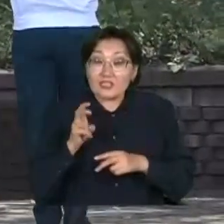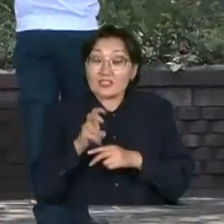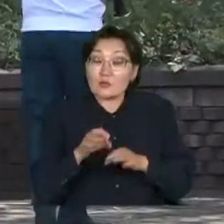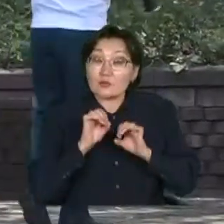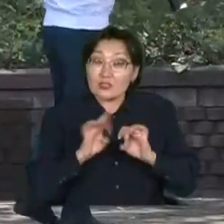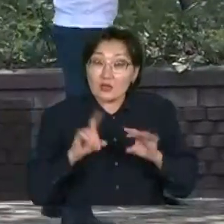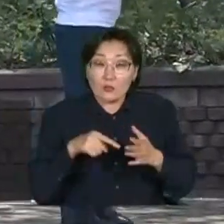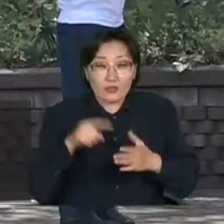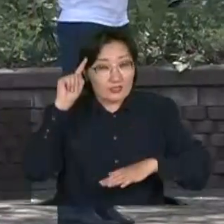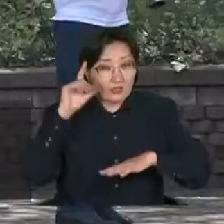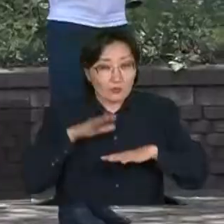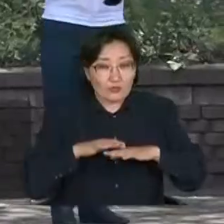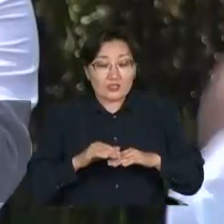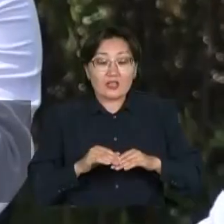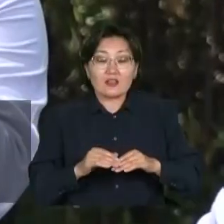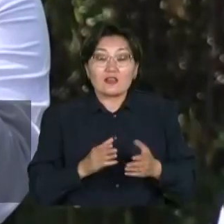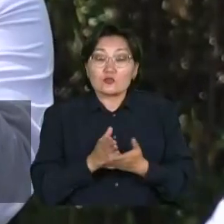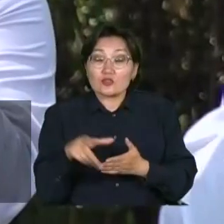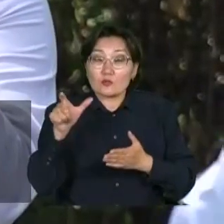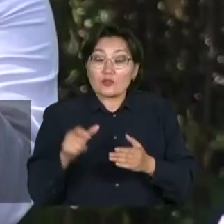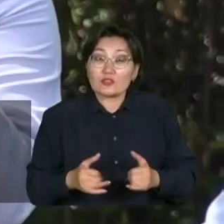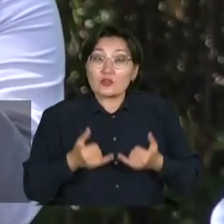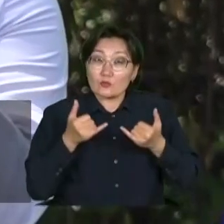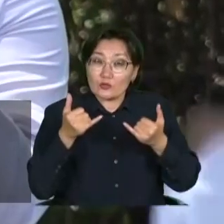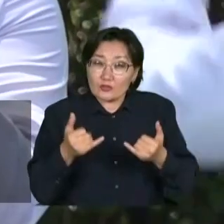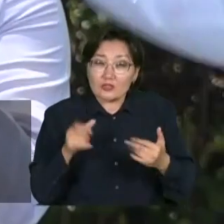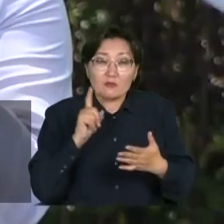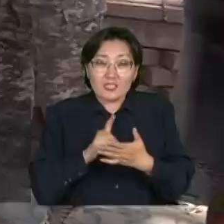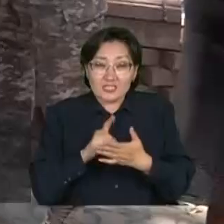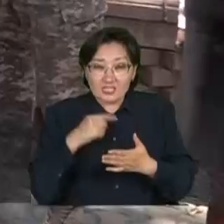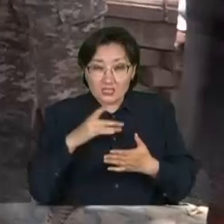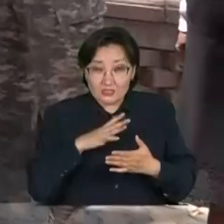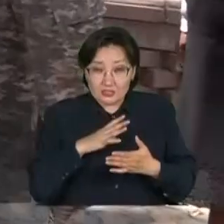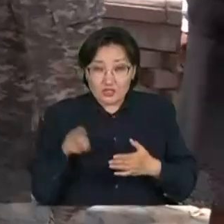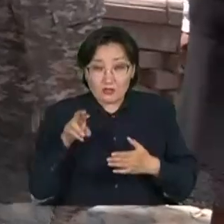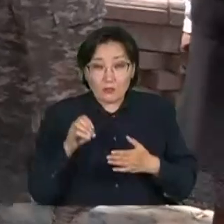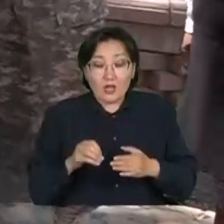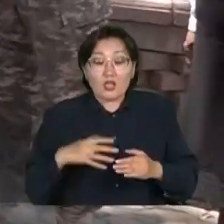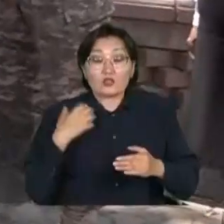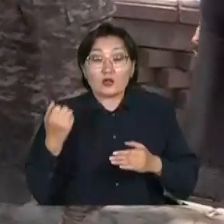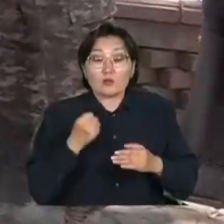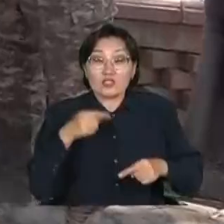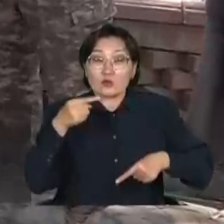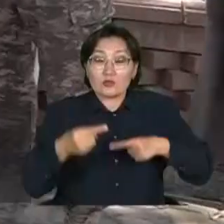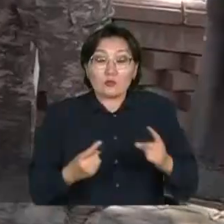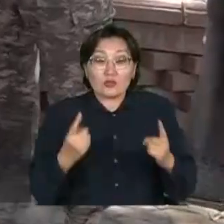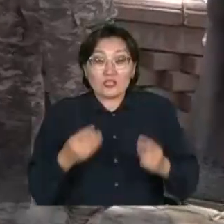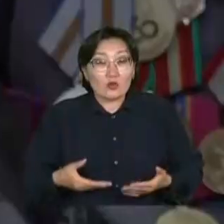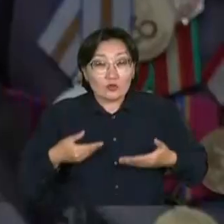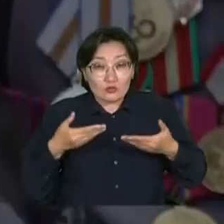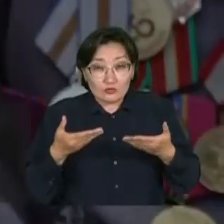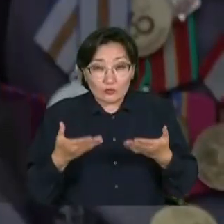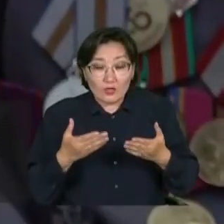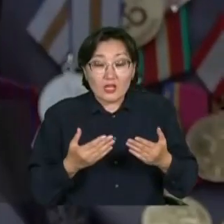деген қала әкімі ардагерге лайықты құрмет көрсету міндет екеніне тоқталды. Сонымен қатар батырды ғасырлық мерейтоймен құттықтауға